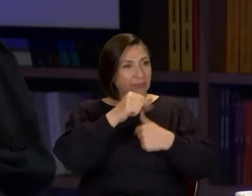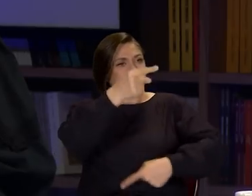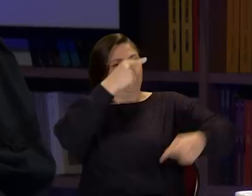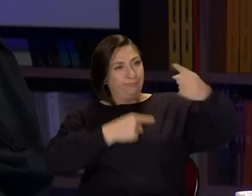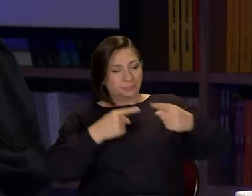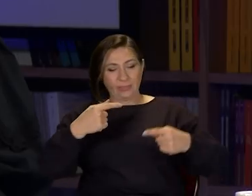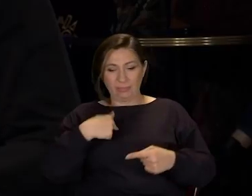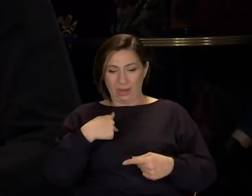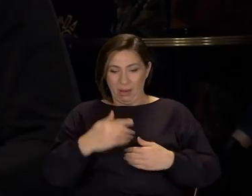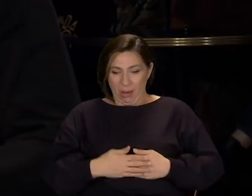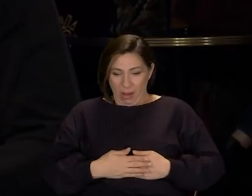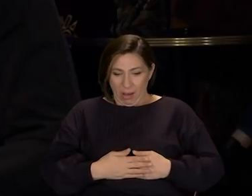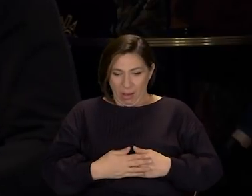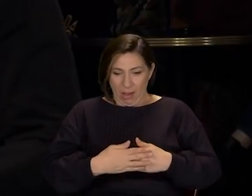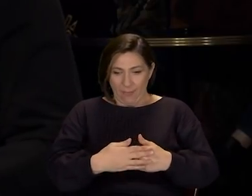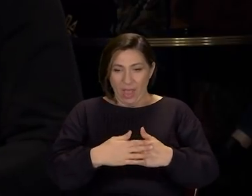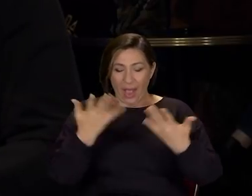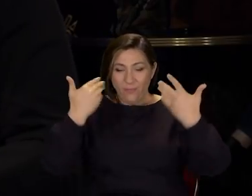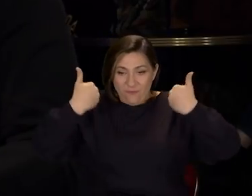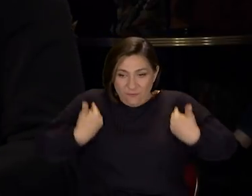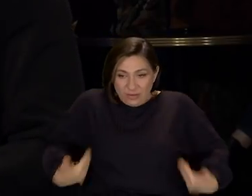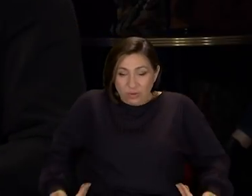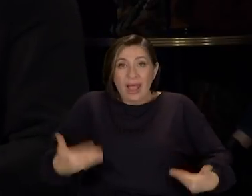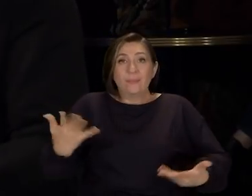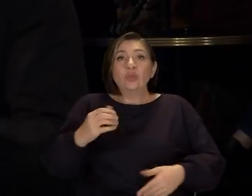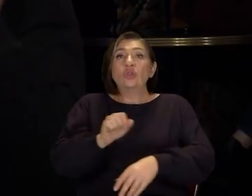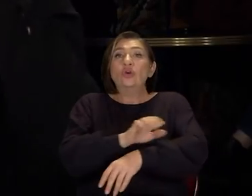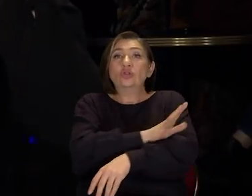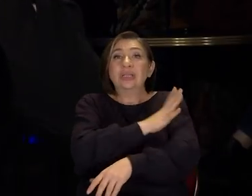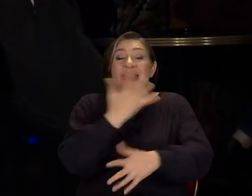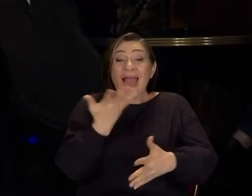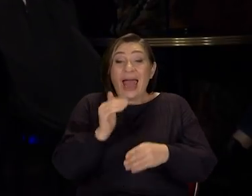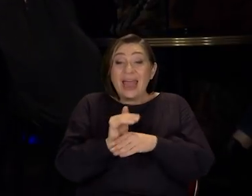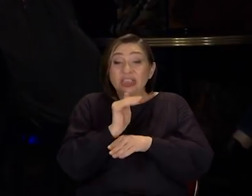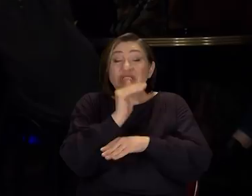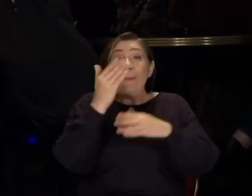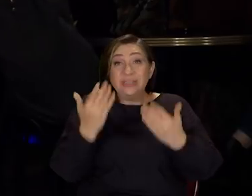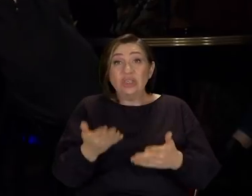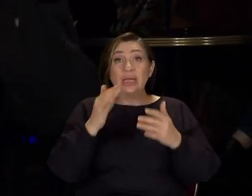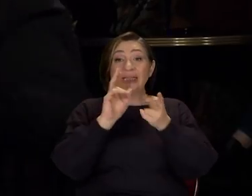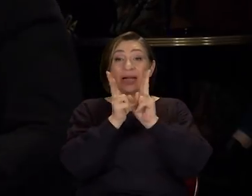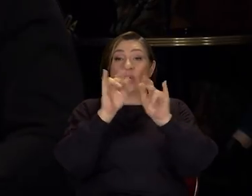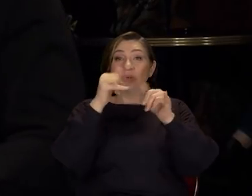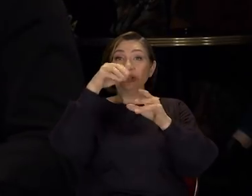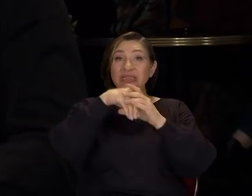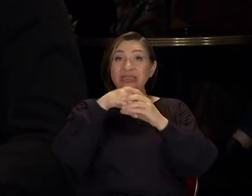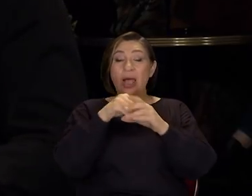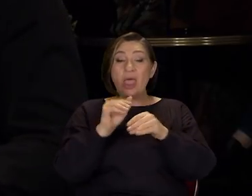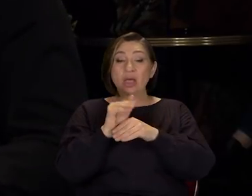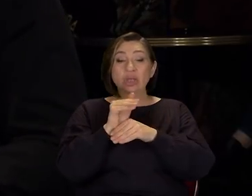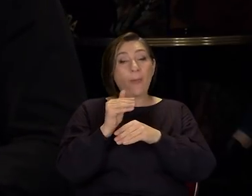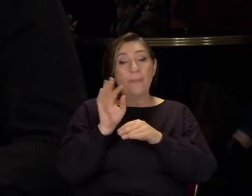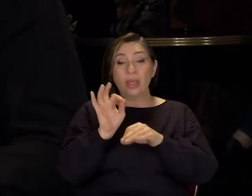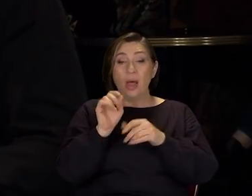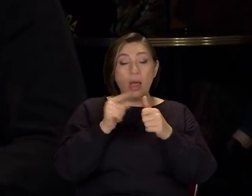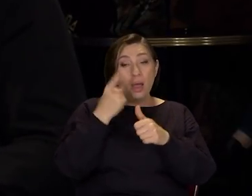hamile kalıp onun hem fizyolojik hem duygusal neler yaşayabileceğini oyunun içerisinde yaşamaya